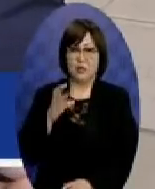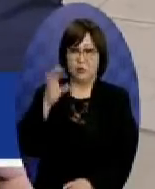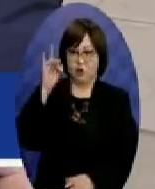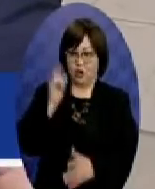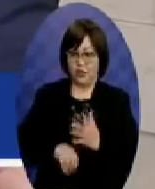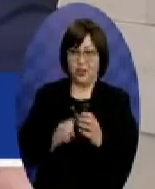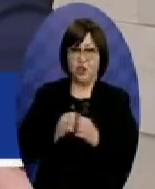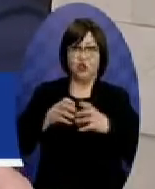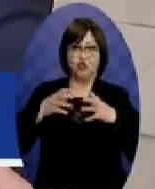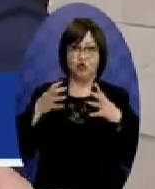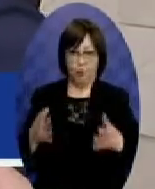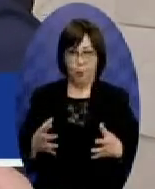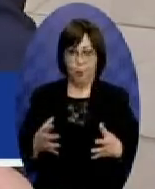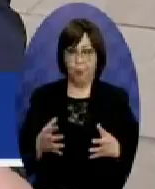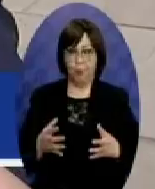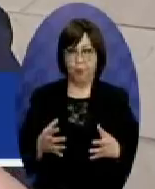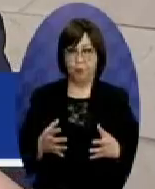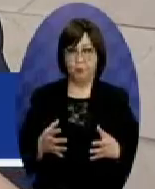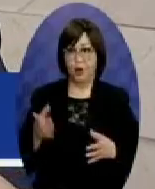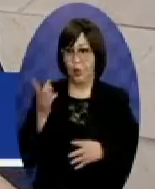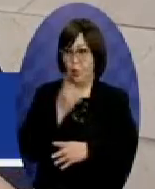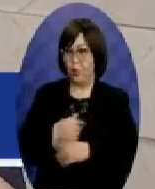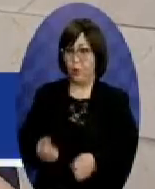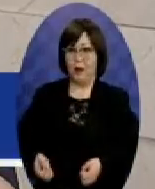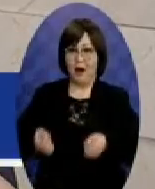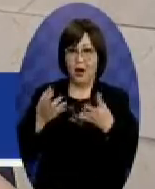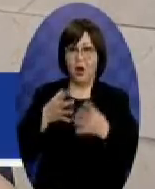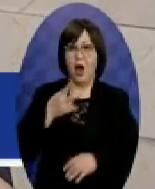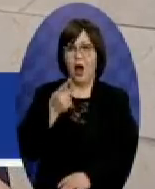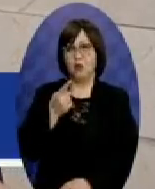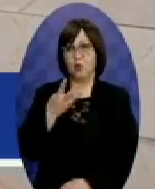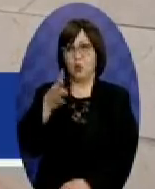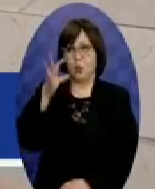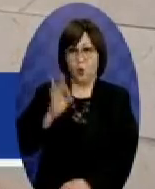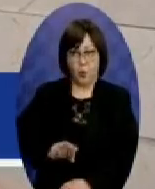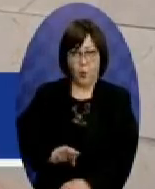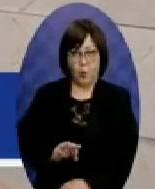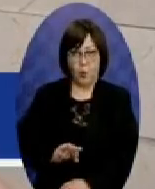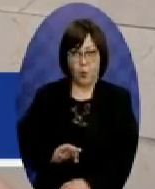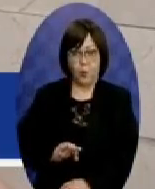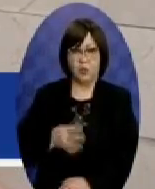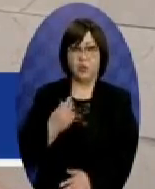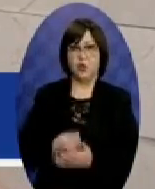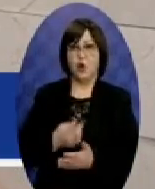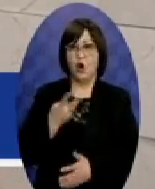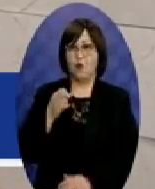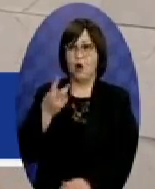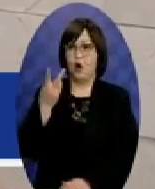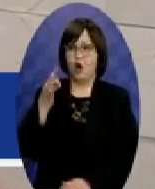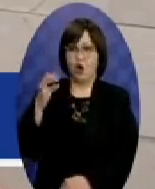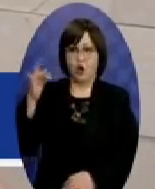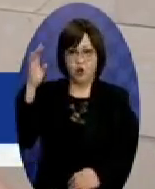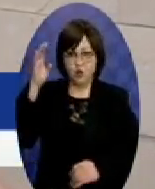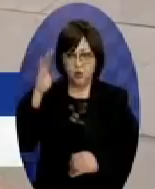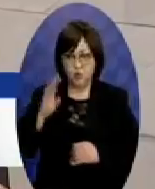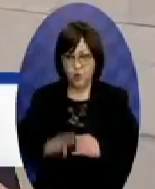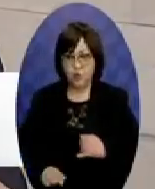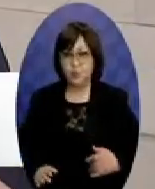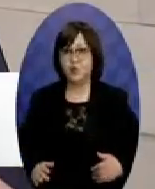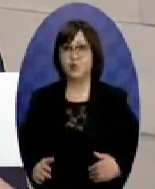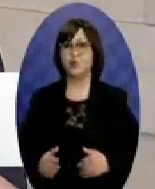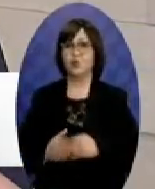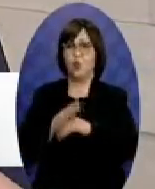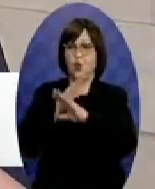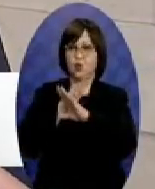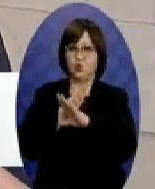томоохон үр дүнд хүрснээр 14% гэдэг бол үндсэндээ 20 оны төгсгөлд бол бийлэх боломжтой байна